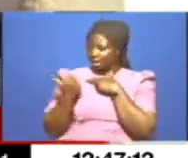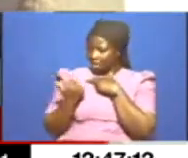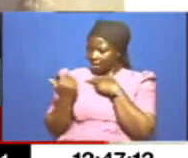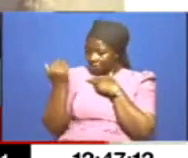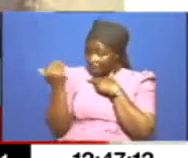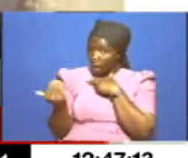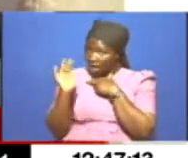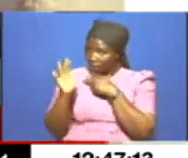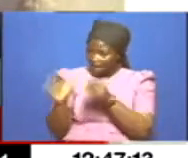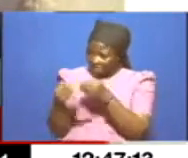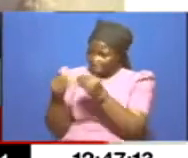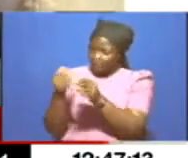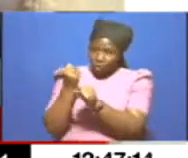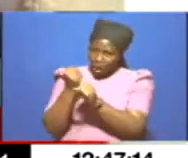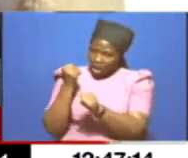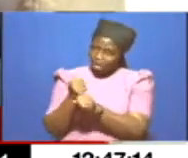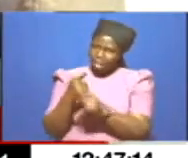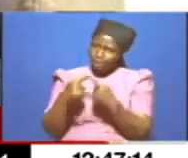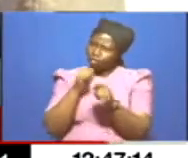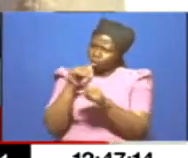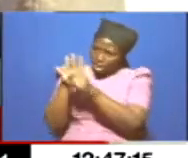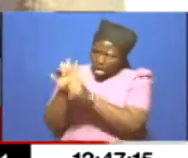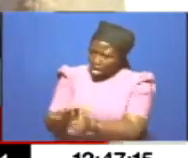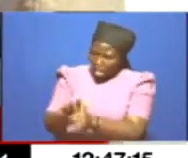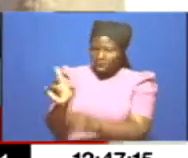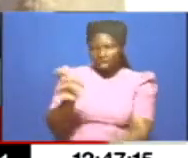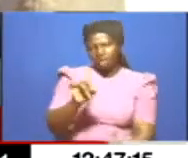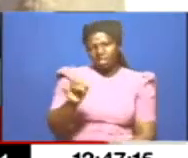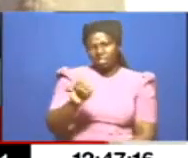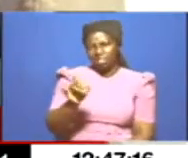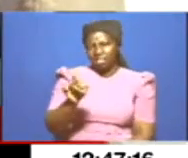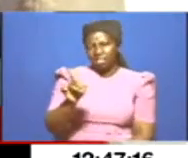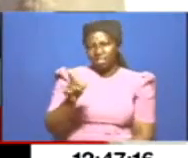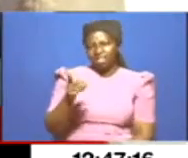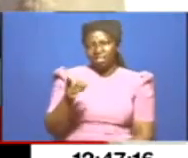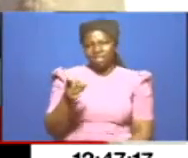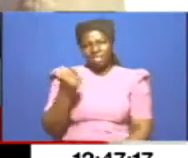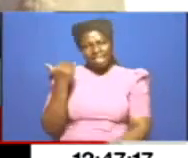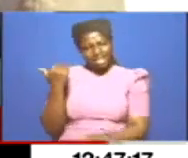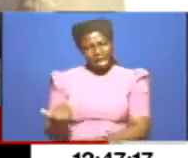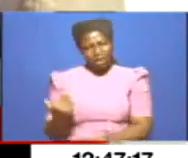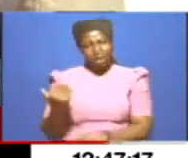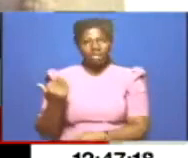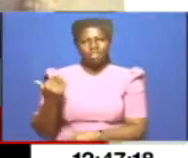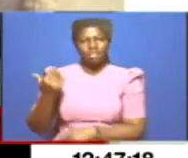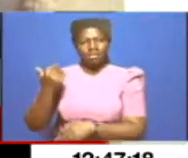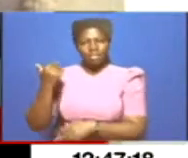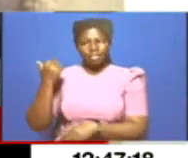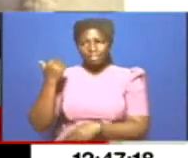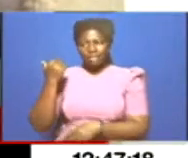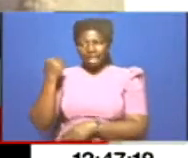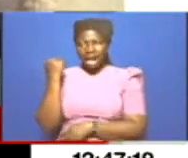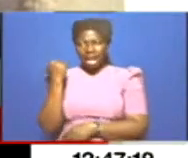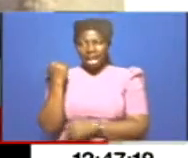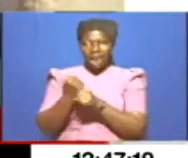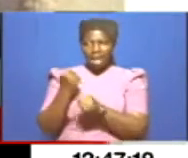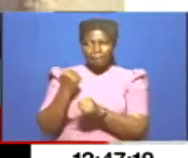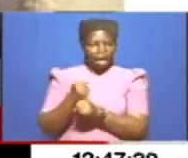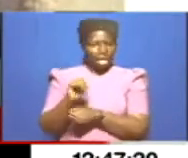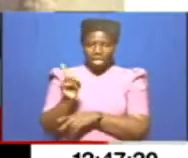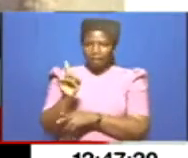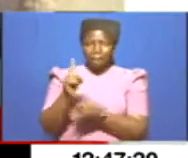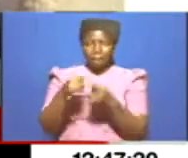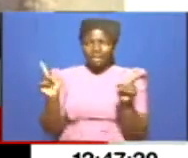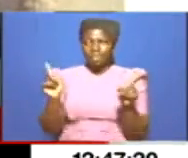lakini si ile kazi kama ya unyanyasaji. Nafikiri unanielewa. Kuna yale mambo ambayo wazazi ambao tunawaita dictators. We call